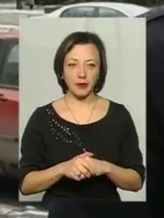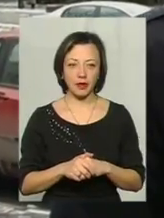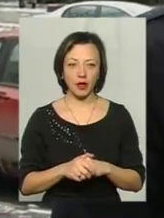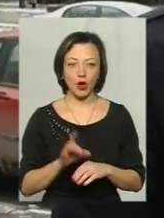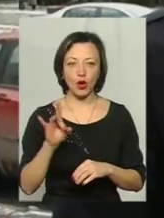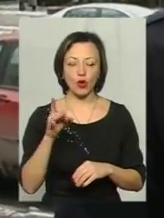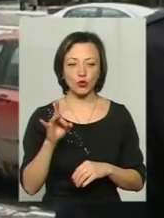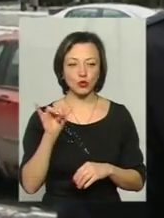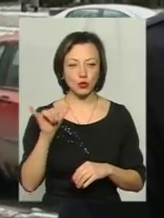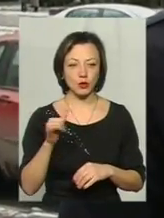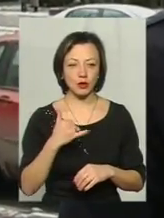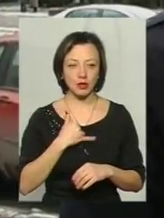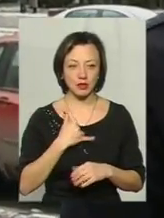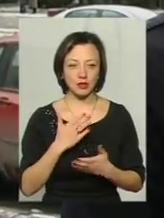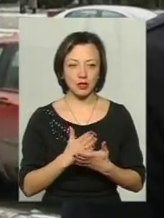Ружечні у нас є